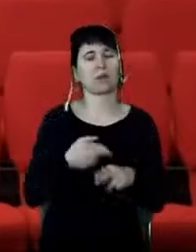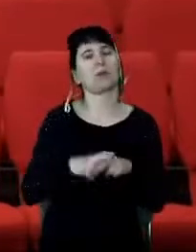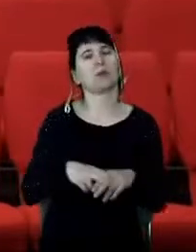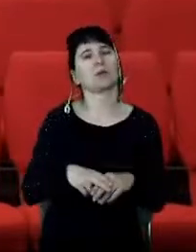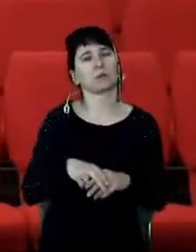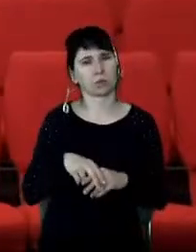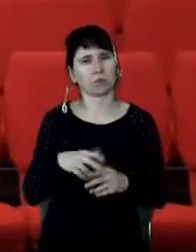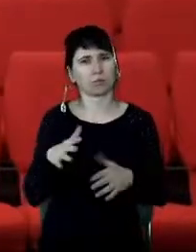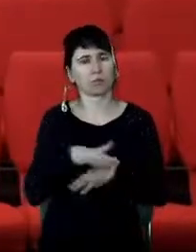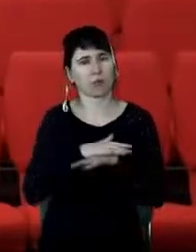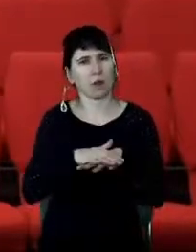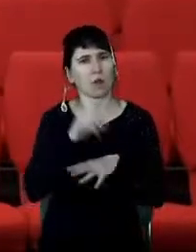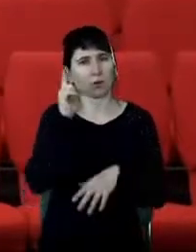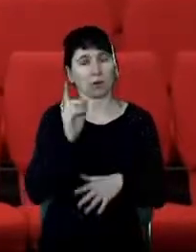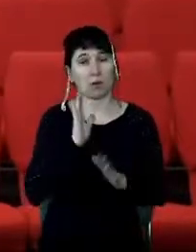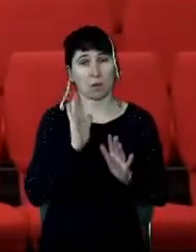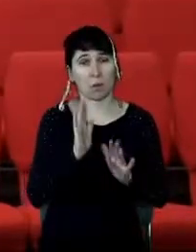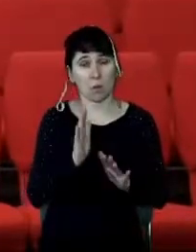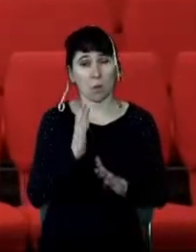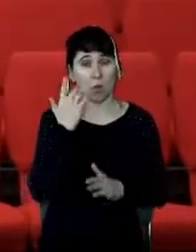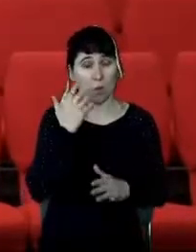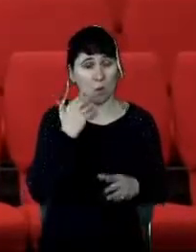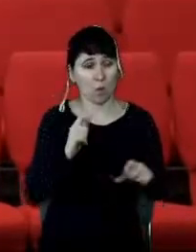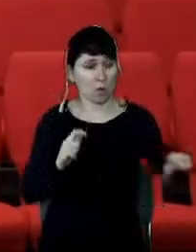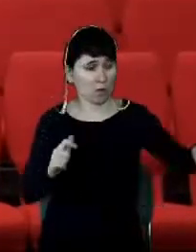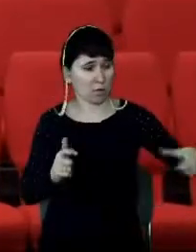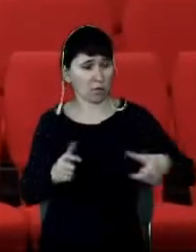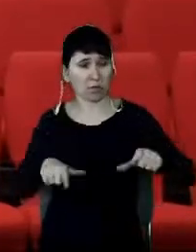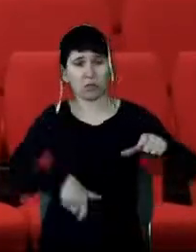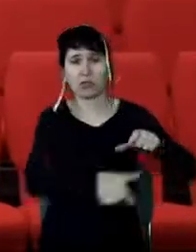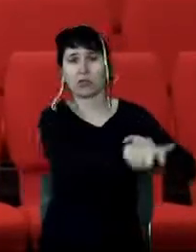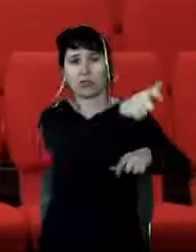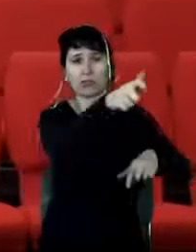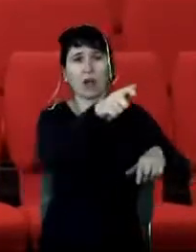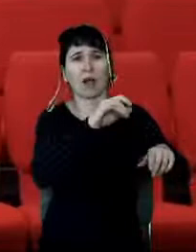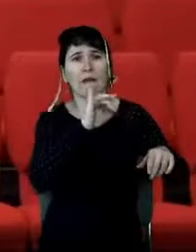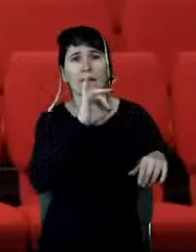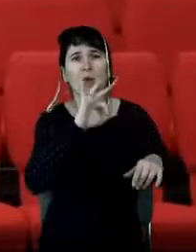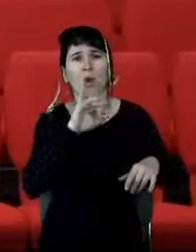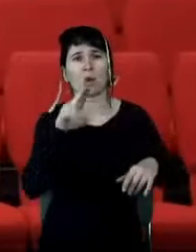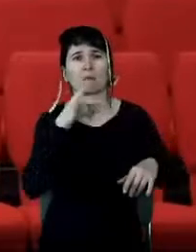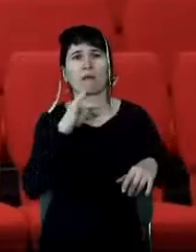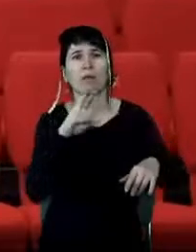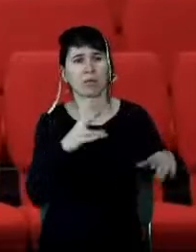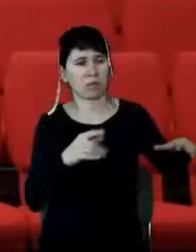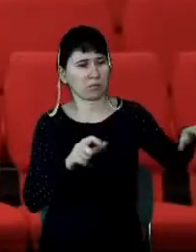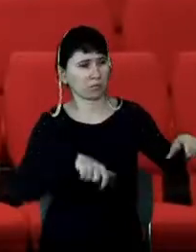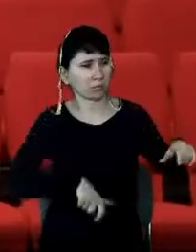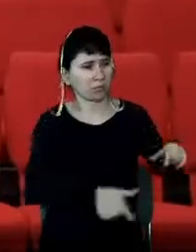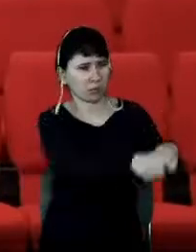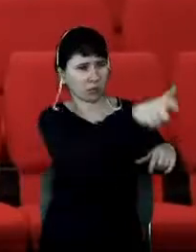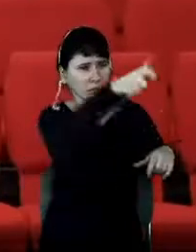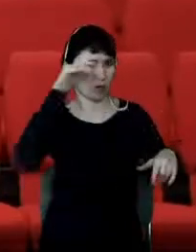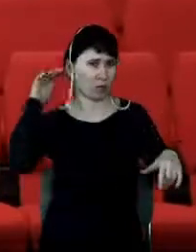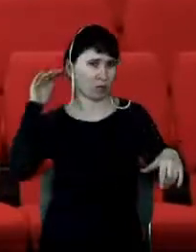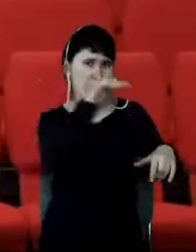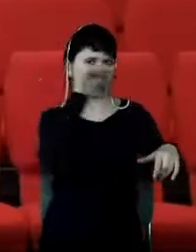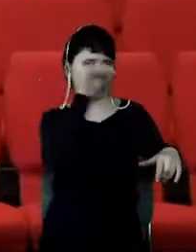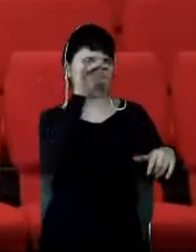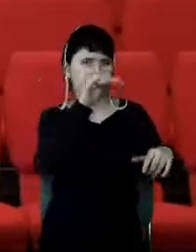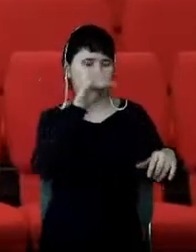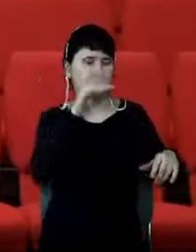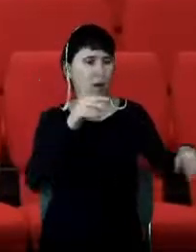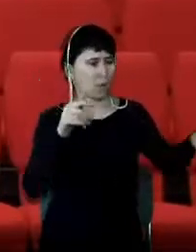в їхньому житті. І тільки вони перейшли річку Іордан, це теж було немале чудо, коли зупинилась вода в